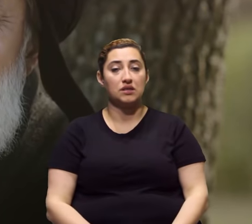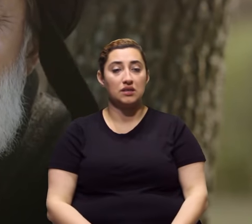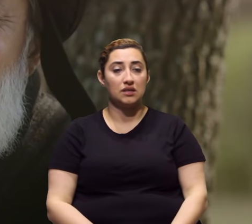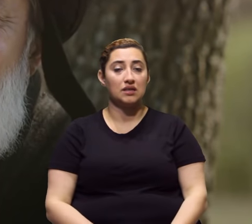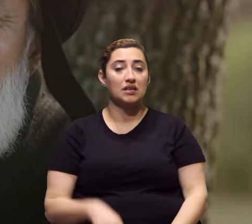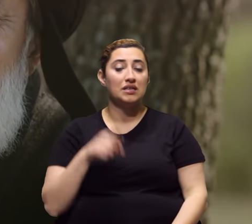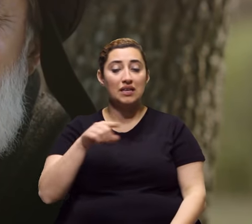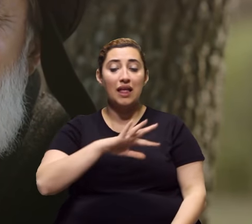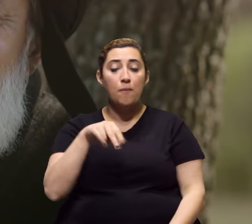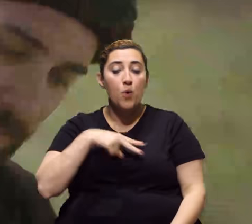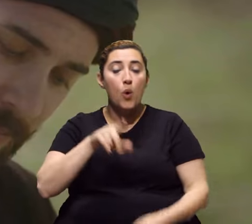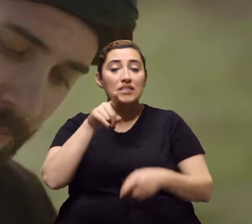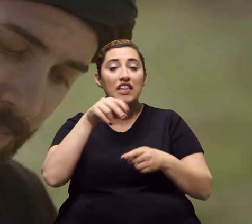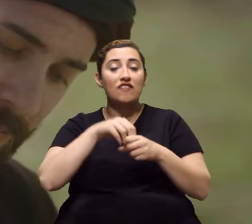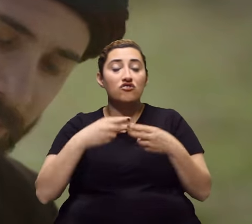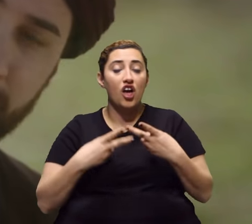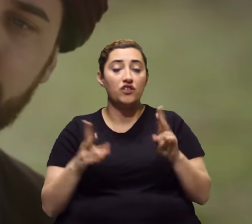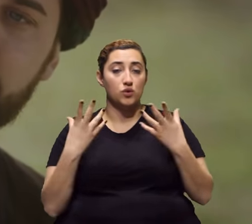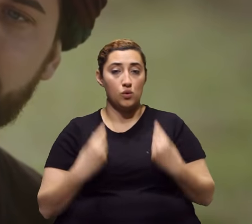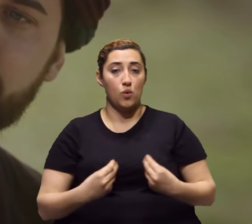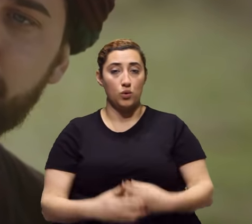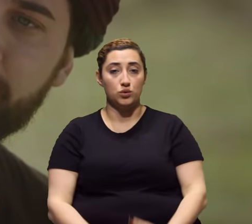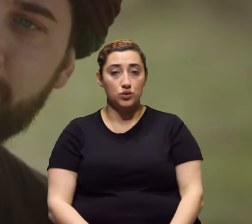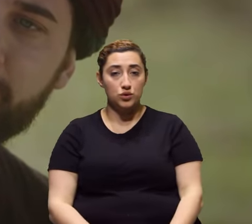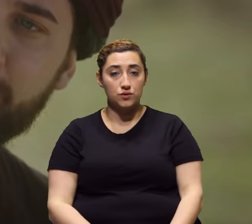Sana gelir cümle yol.